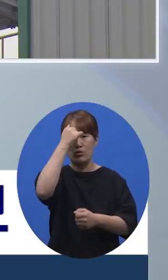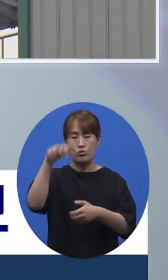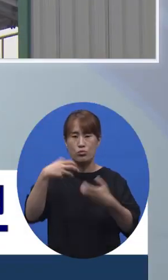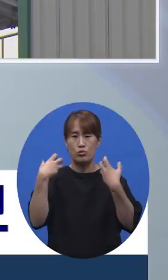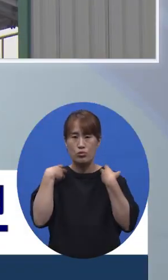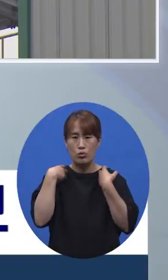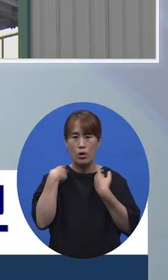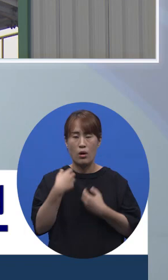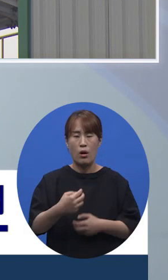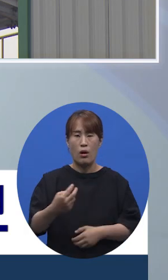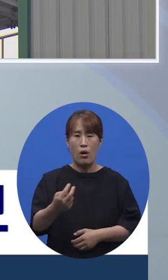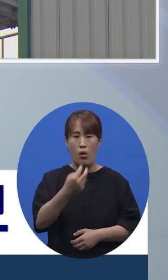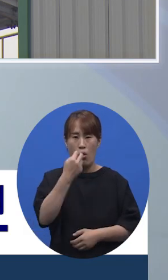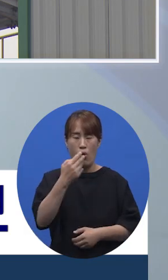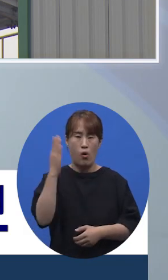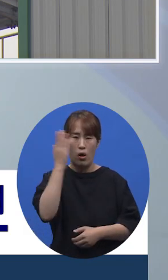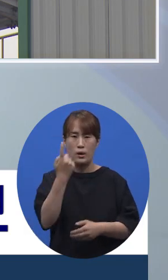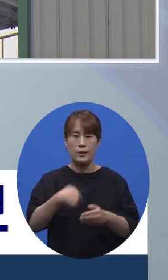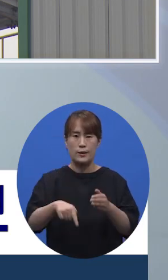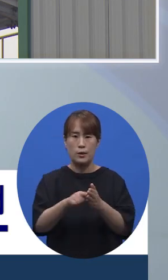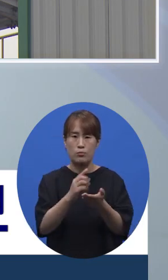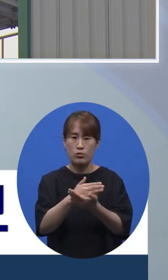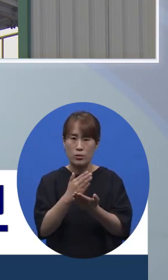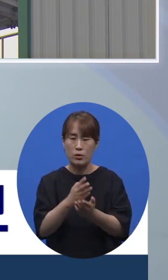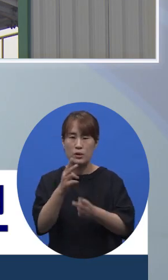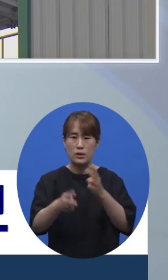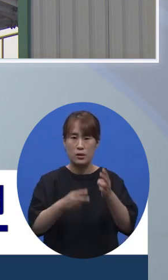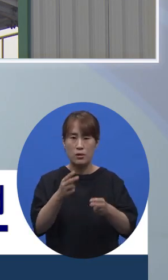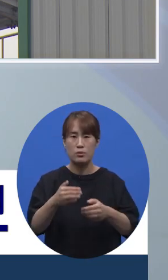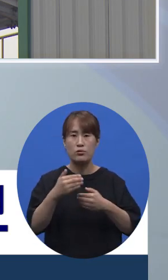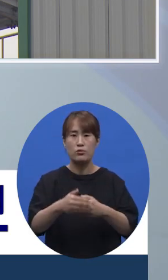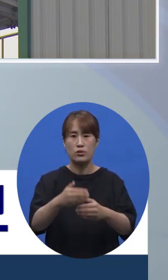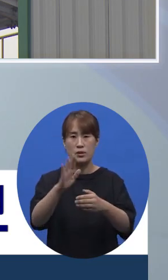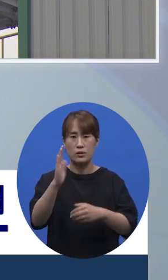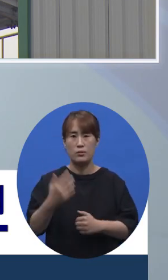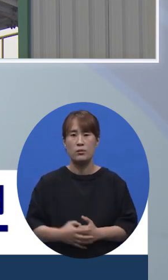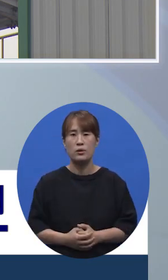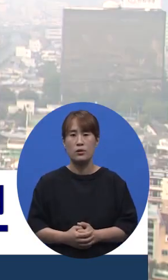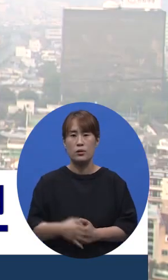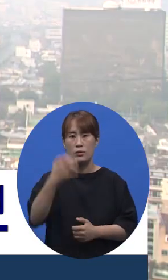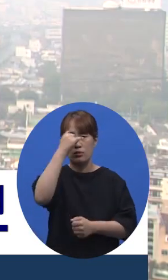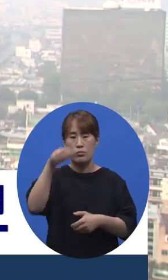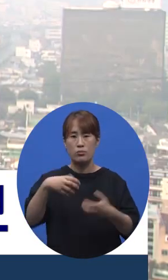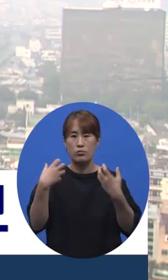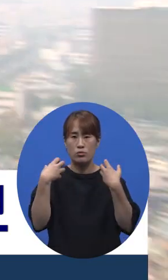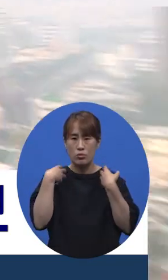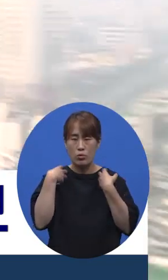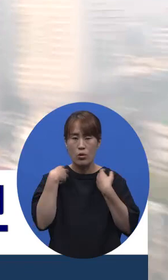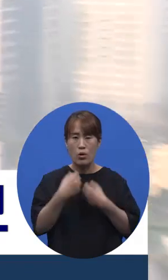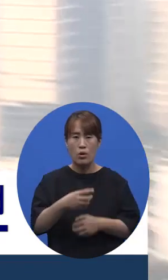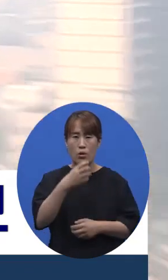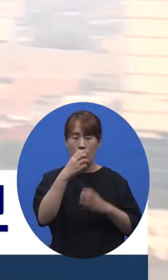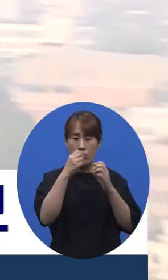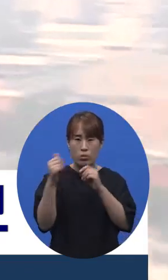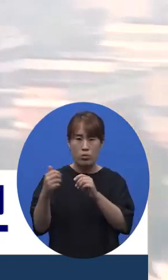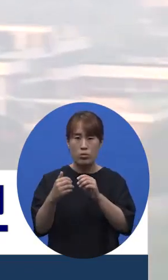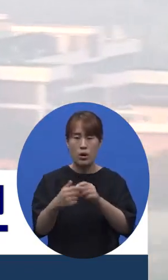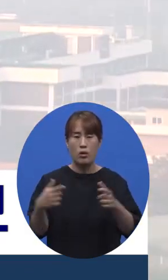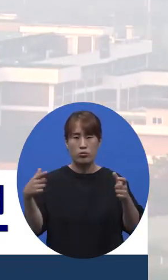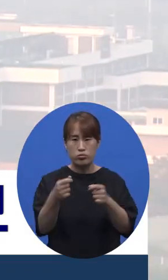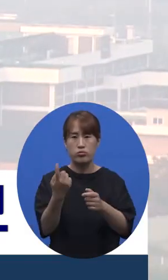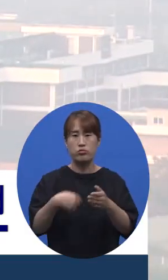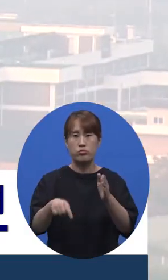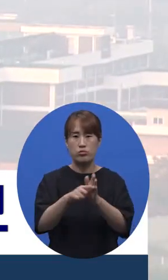충청북도 가 대기환경 개선을 위한 분야별 사업을 추진합니다 충청북도는 미세먼지를